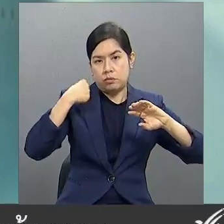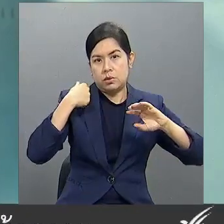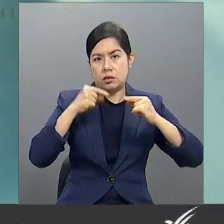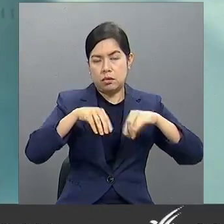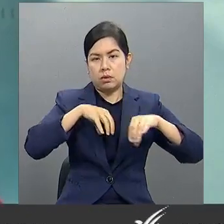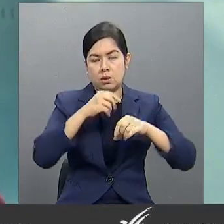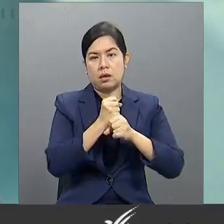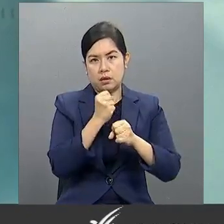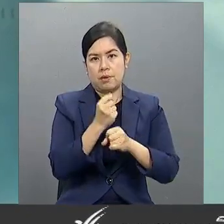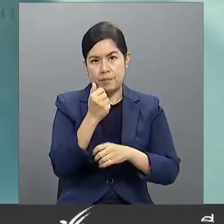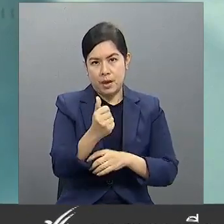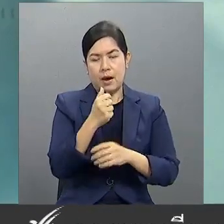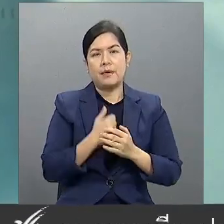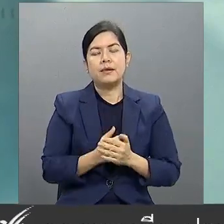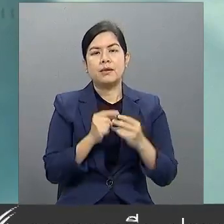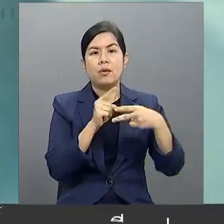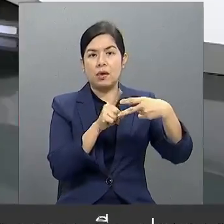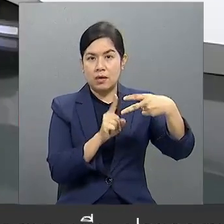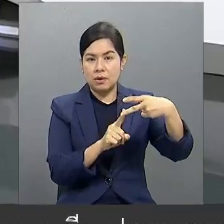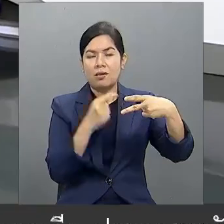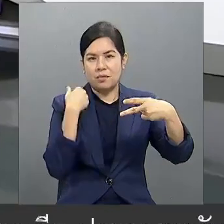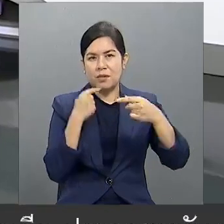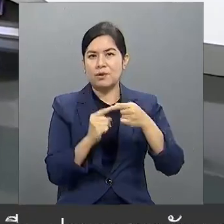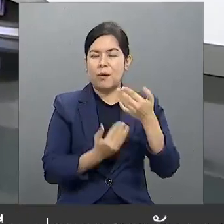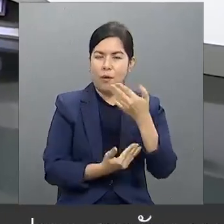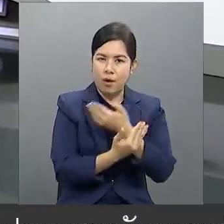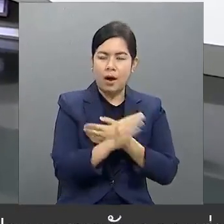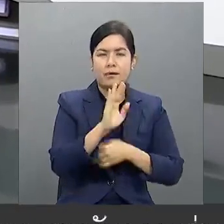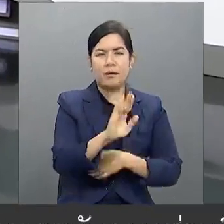วยนะคะนี่ก็เป็น2ข้อที่จะเป็นโอกาสสำหรับในช่วงนี้ค่ะ ครับขอบคุณคุณพิมพ์พิมลนะครับ ขอบคุณค่ะ